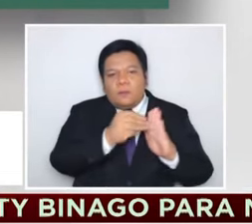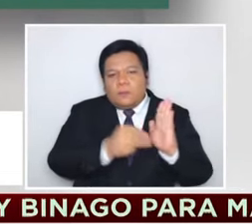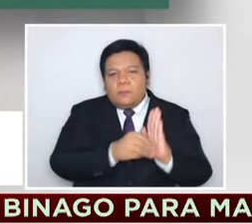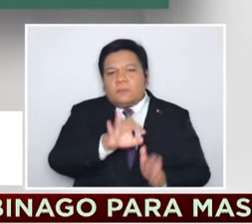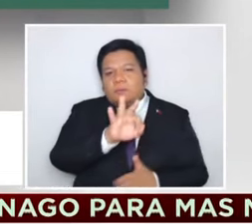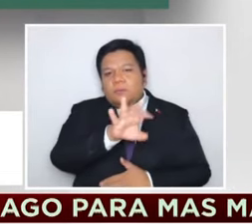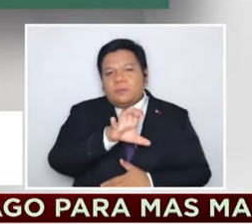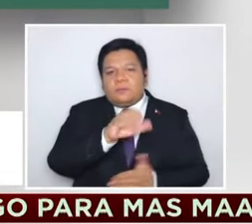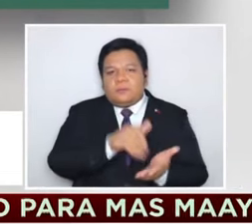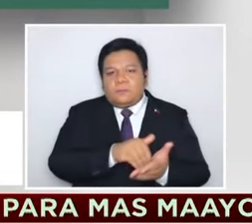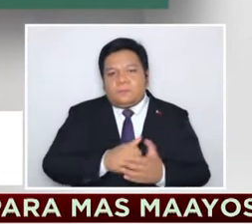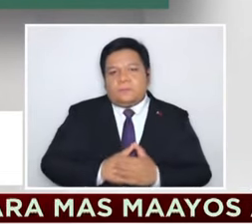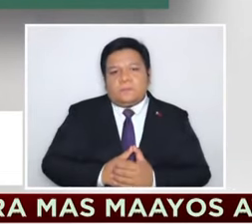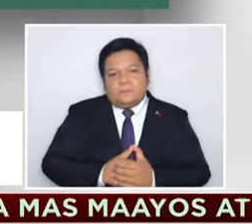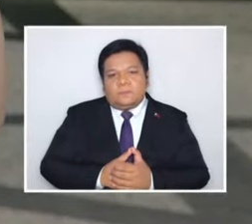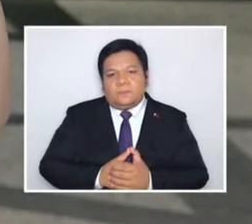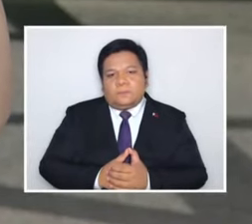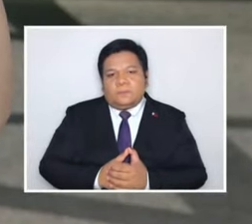1,900,000.